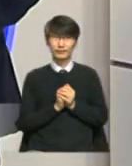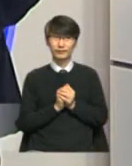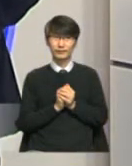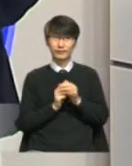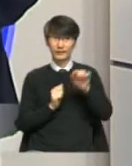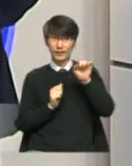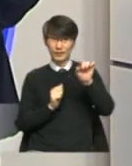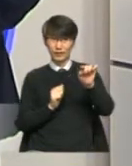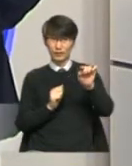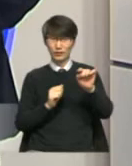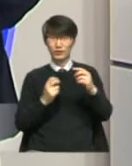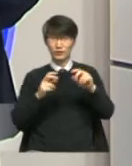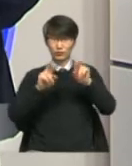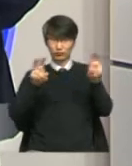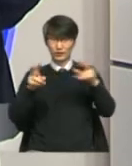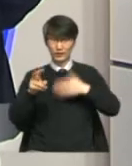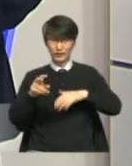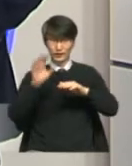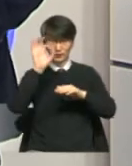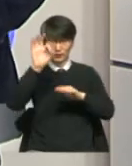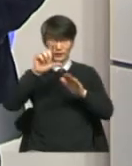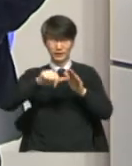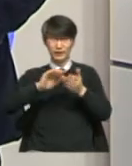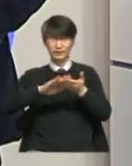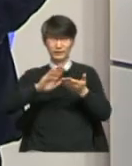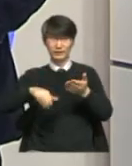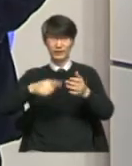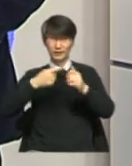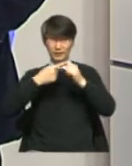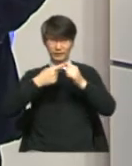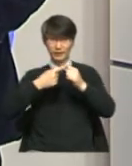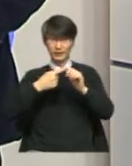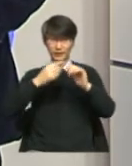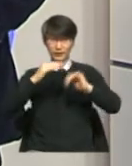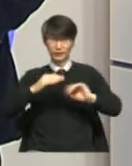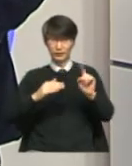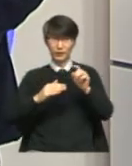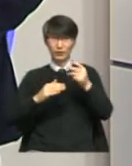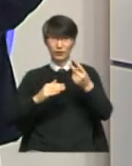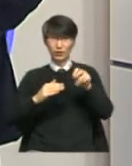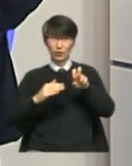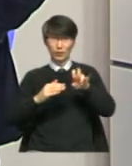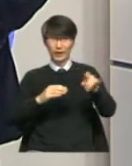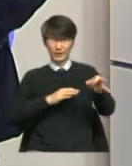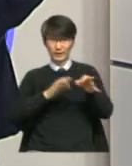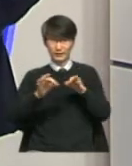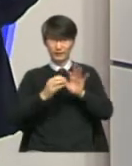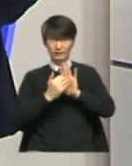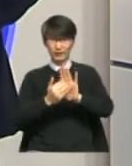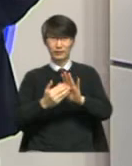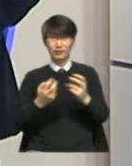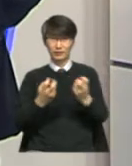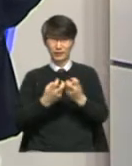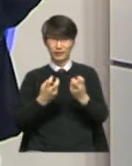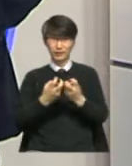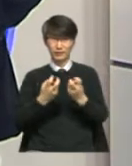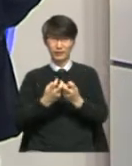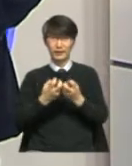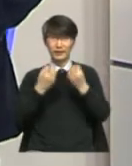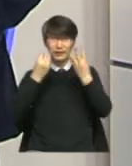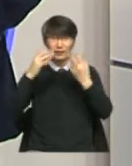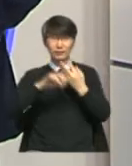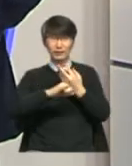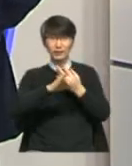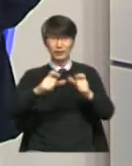키워드로 이슈를 알아보는 클릭 키워드입니다. 오늘의 첫 번째 키워드는 도매시장 방역 대책입니다. 신종 코로나